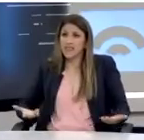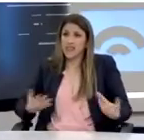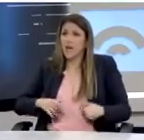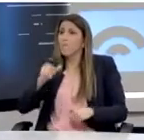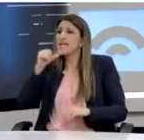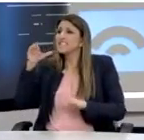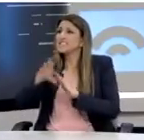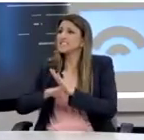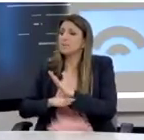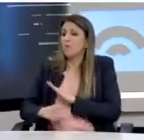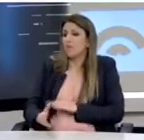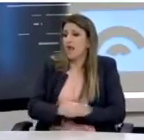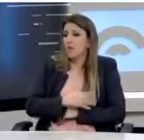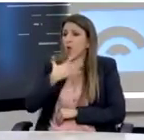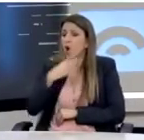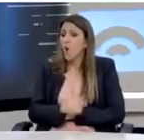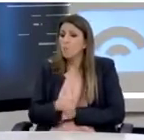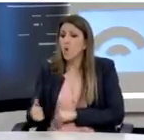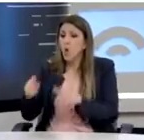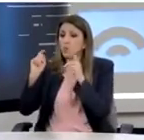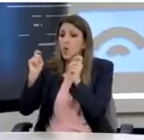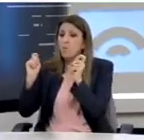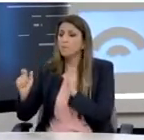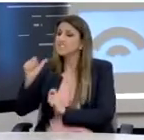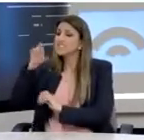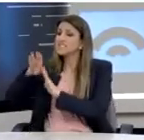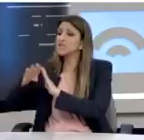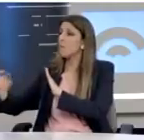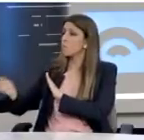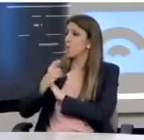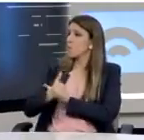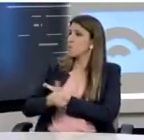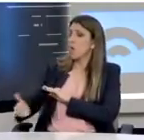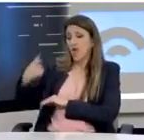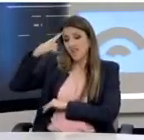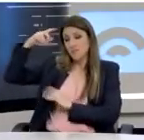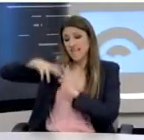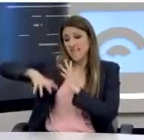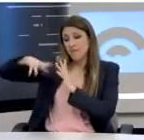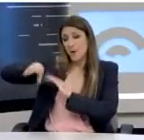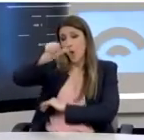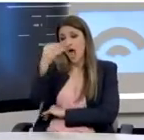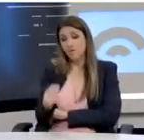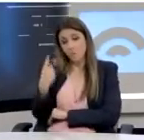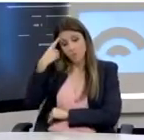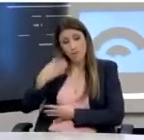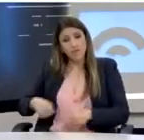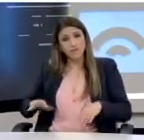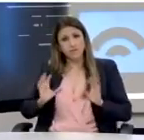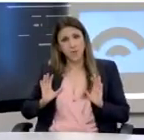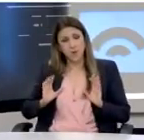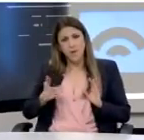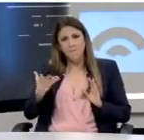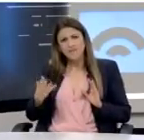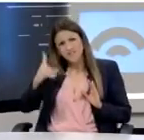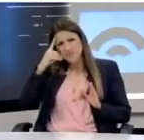Σύνταγμα, διότι έχουμε μόνο τις τροποποιήσεις του Συντάγματος. Και δεν ξέρετε, δεν γνωρίζετε, ότι μια σειρά